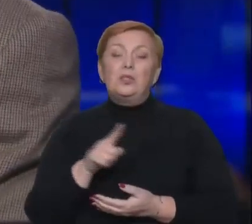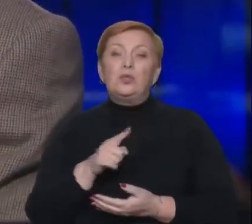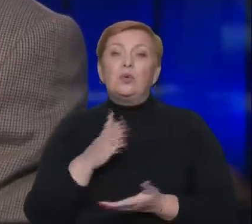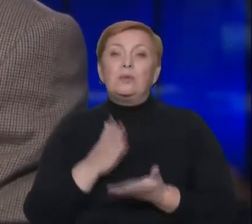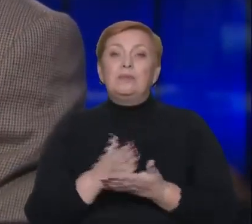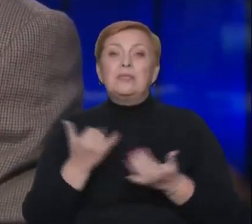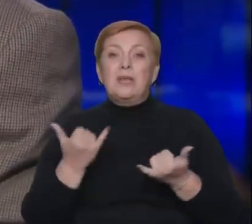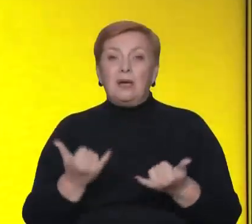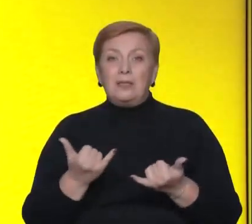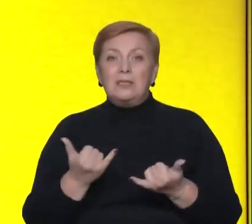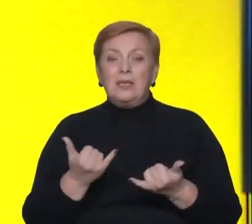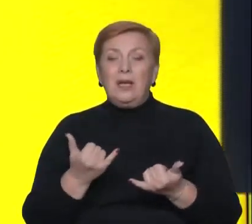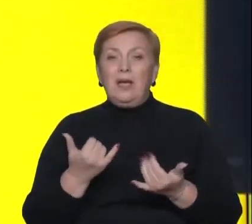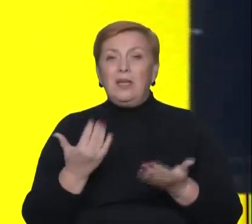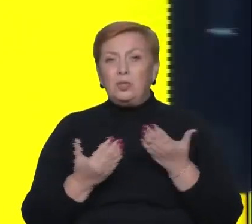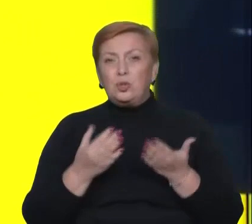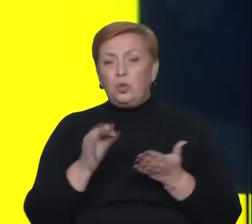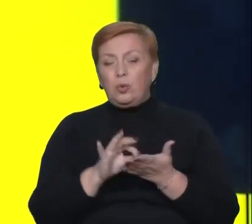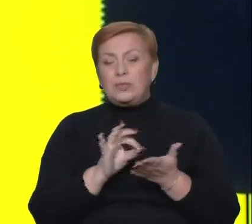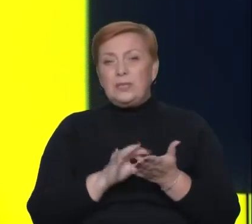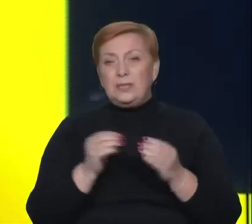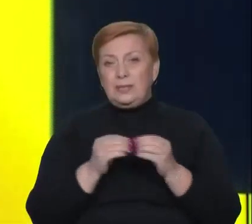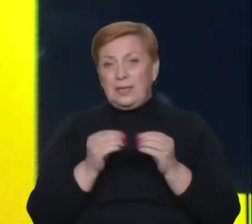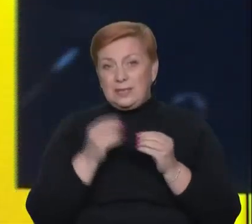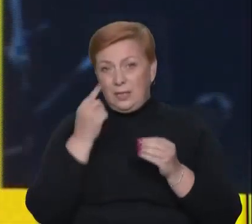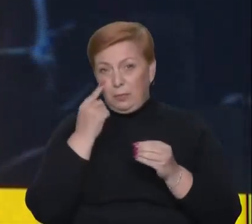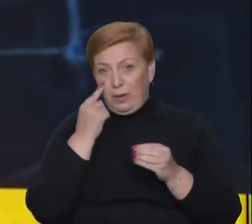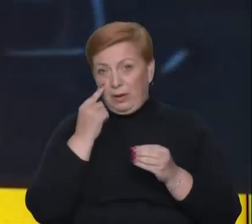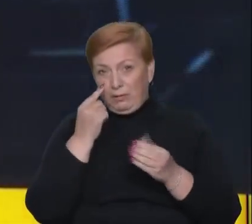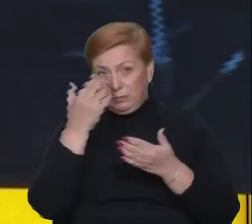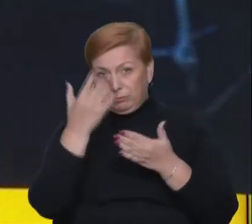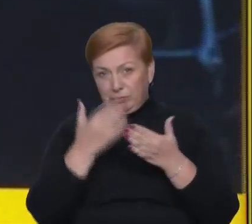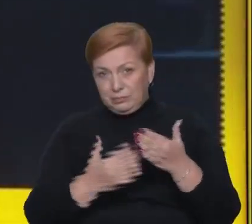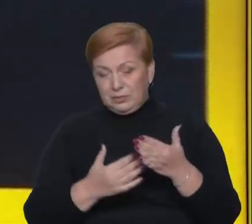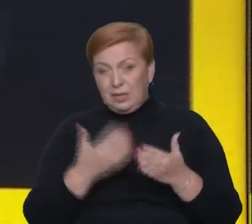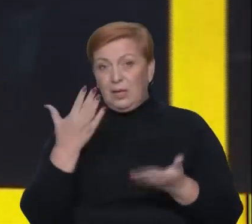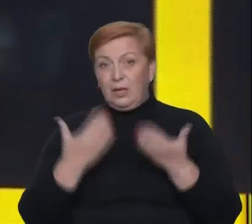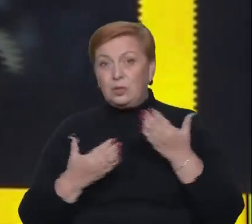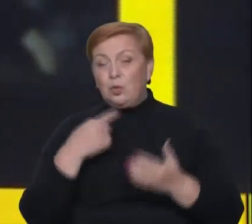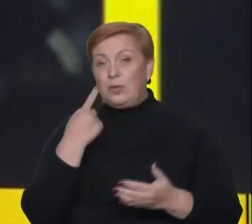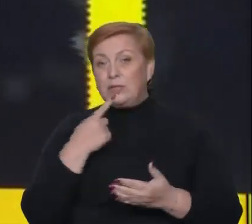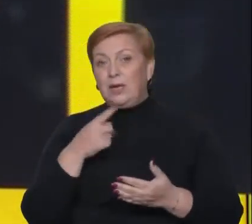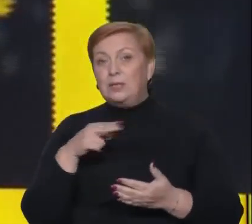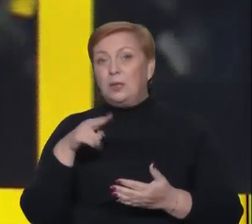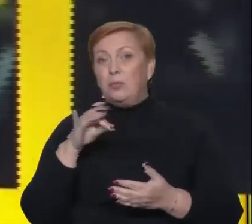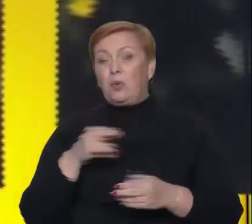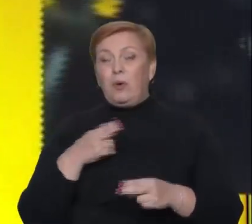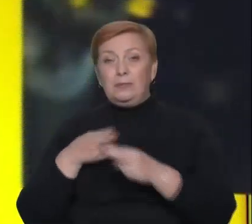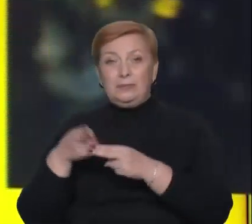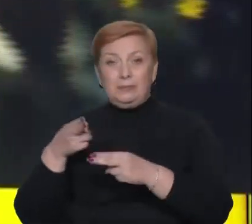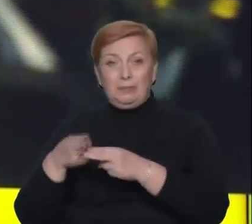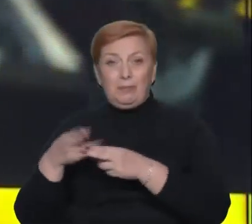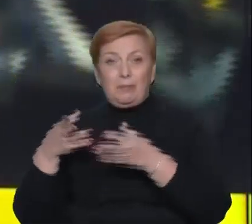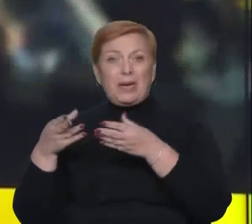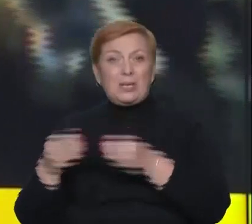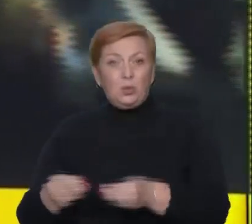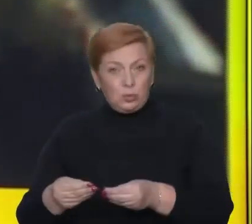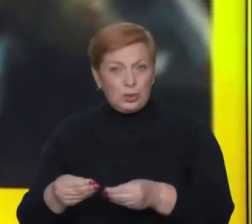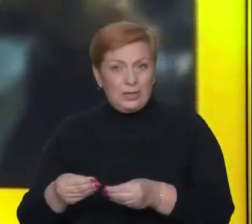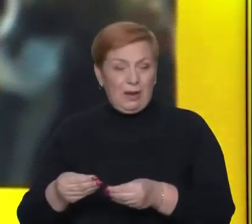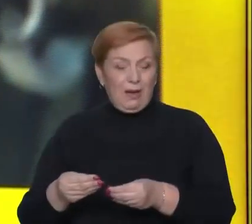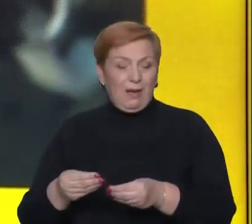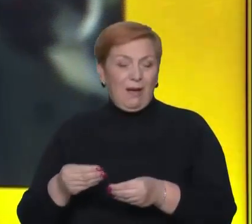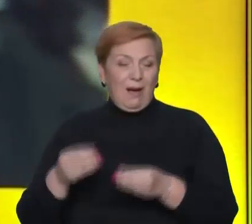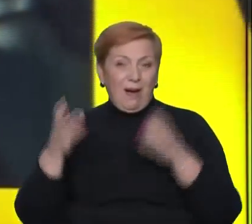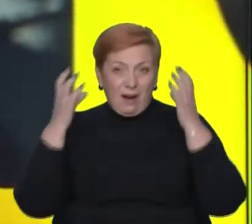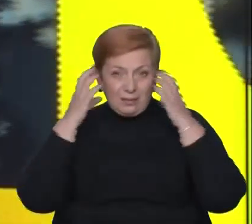якому ми рівні зараз? Якщо казати безпосередньо про придушення каналів навігації або те, що було раніше